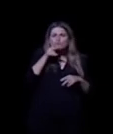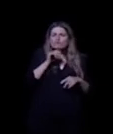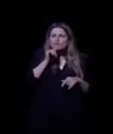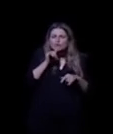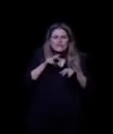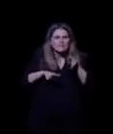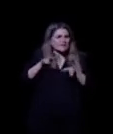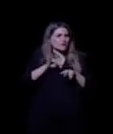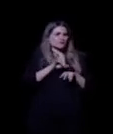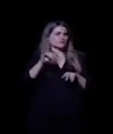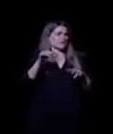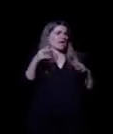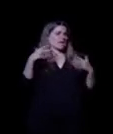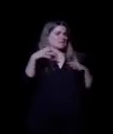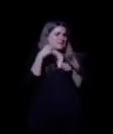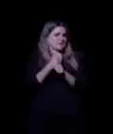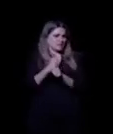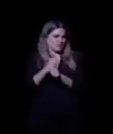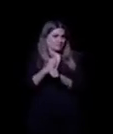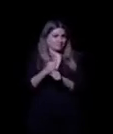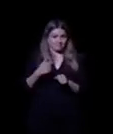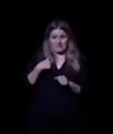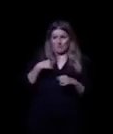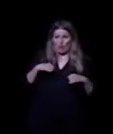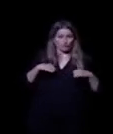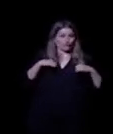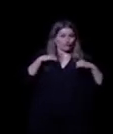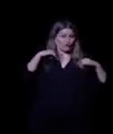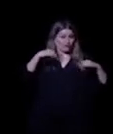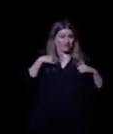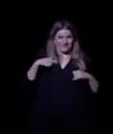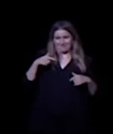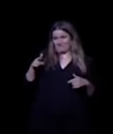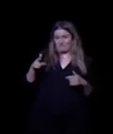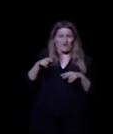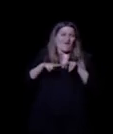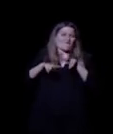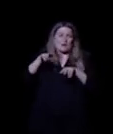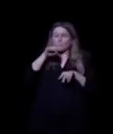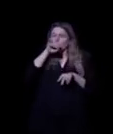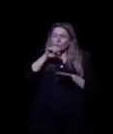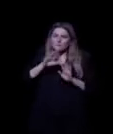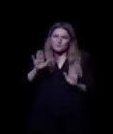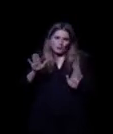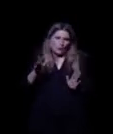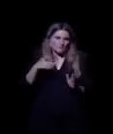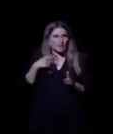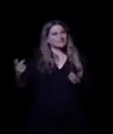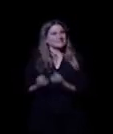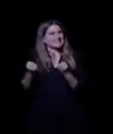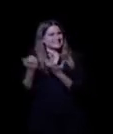temps, jusqu'à mes 18 ans. Et très jeune, j'ai été confrontée dans ce petit village que j'adore, en Corrèze, toujours, j'en fais la